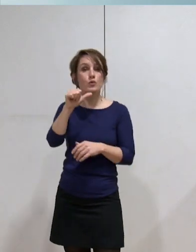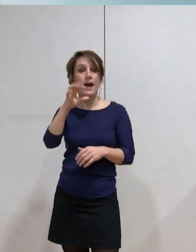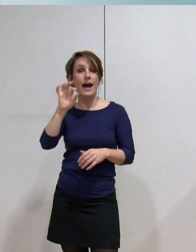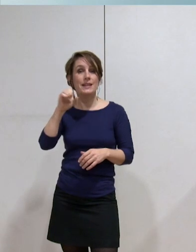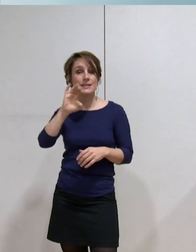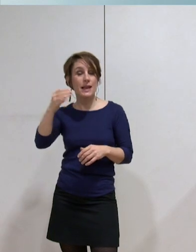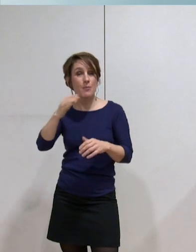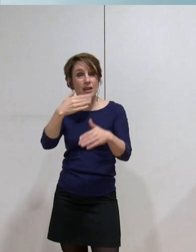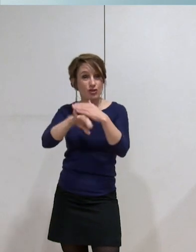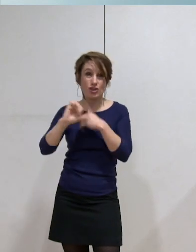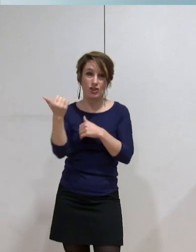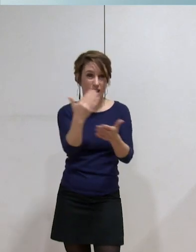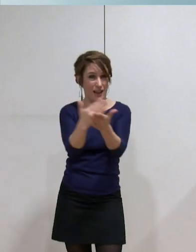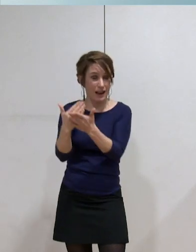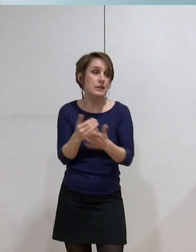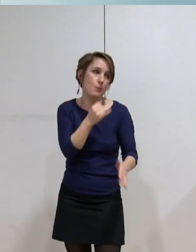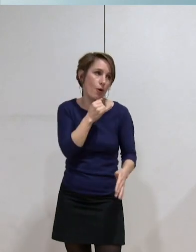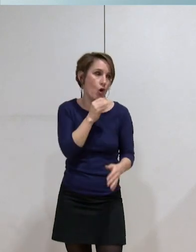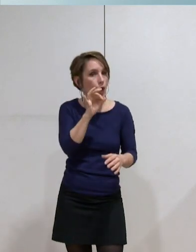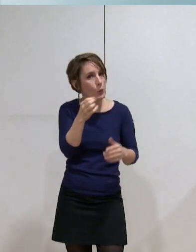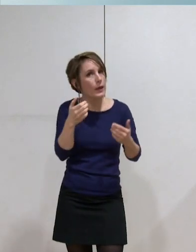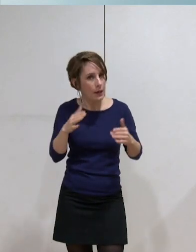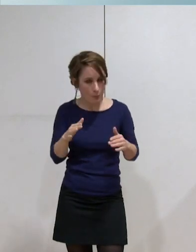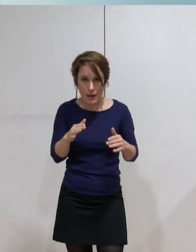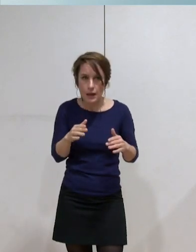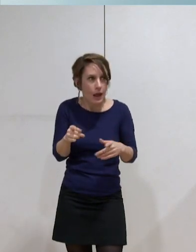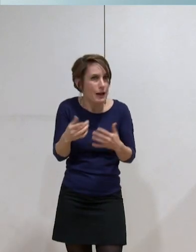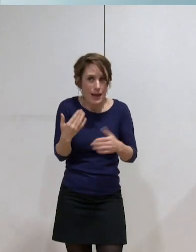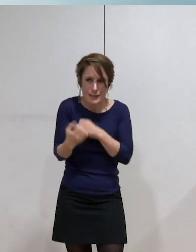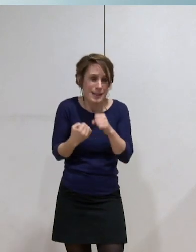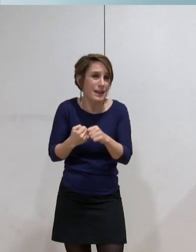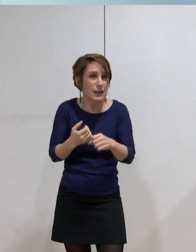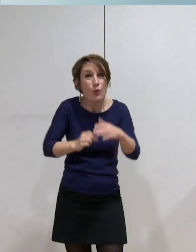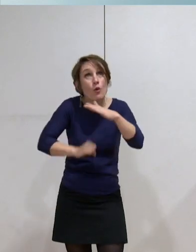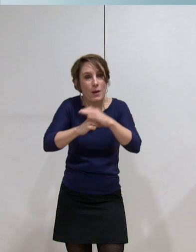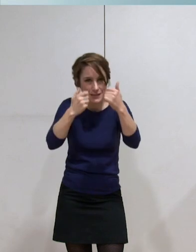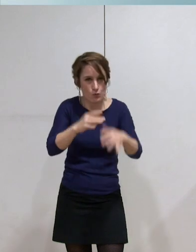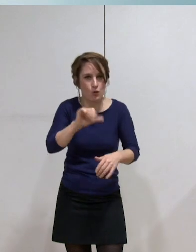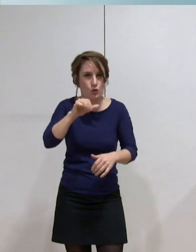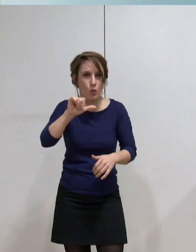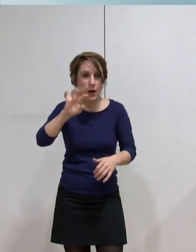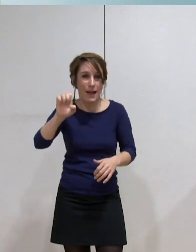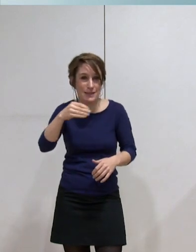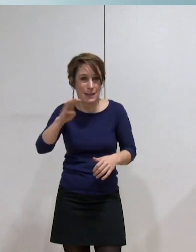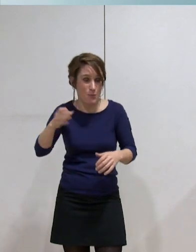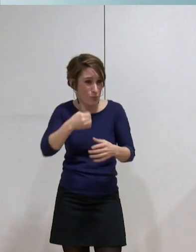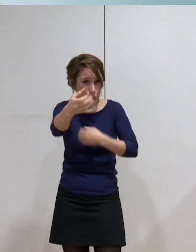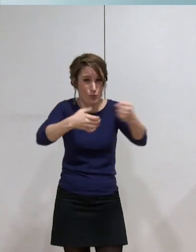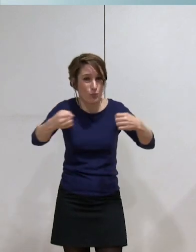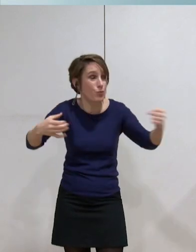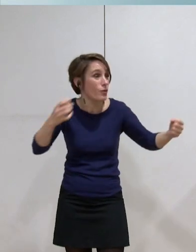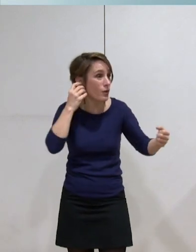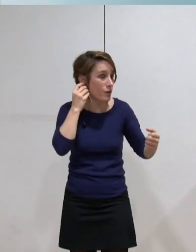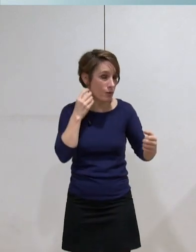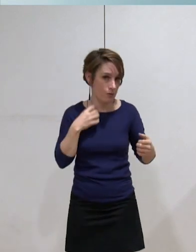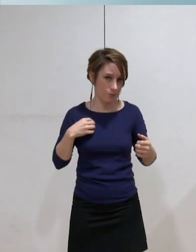des adsem mais il n'y a jamais eu autant d'adsem que cette année et et il n'y a jamais eu autant d'adsem par classe que cette année et oui